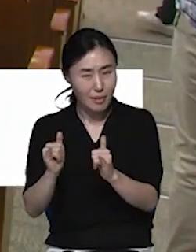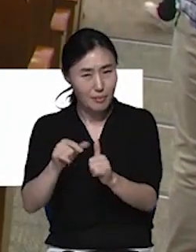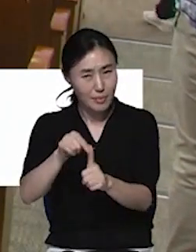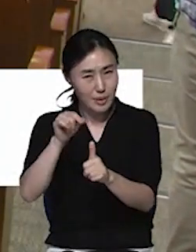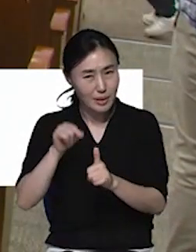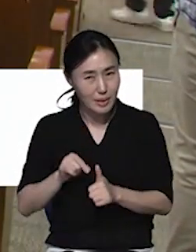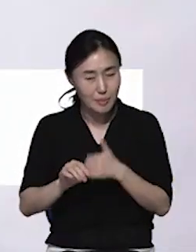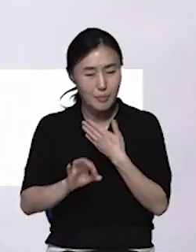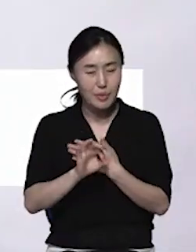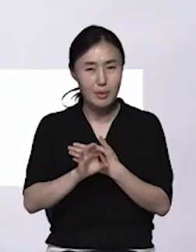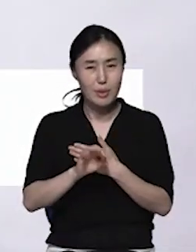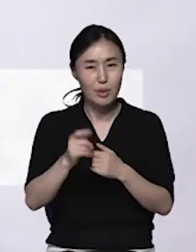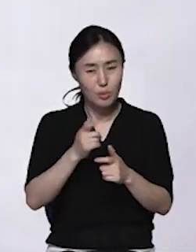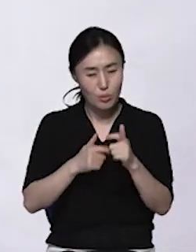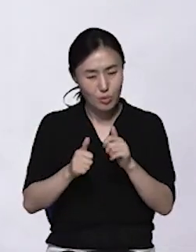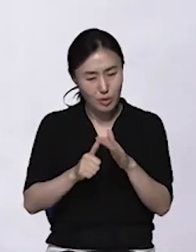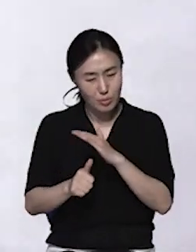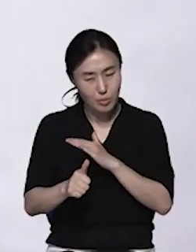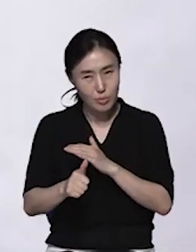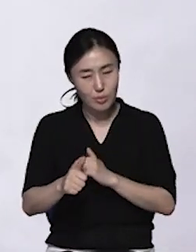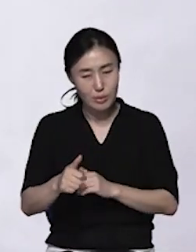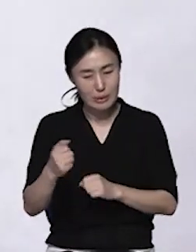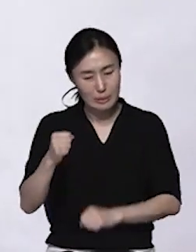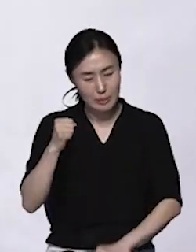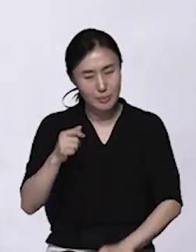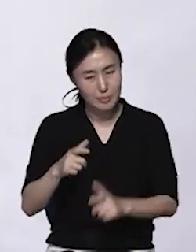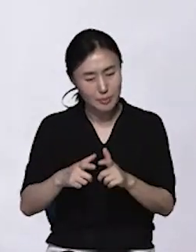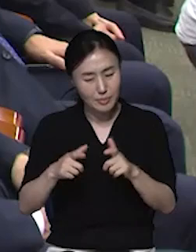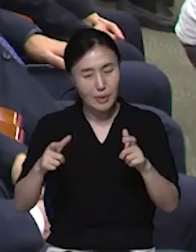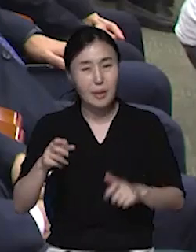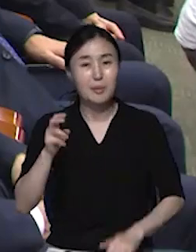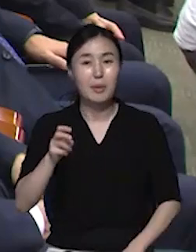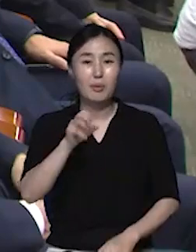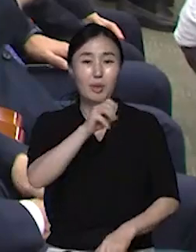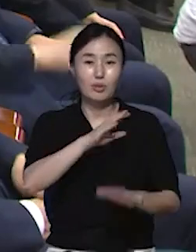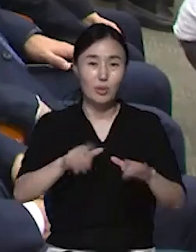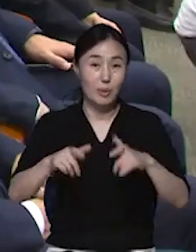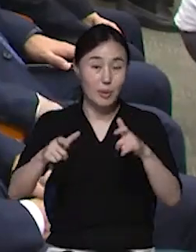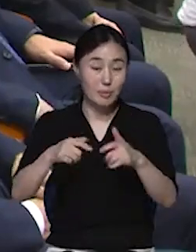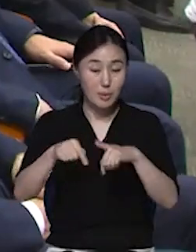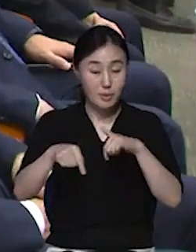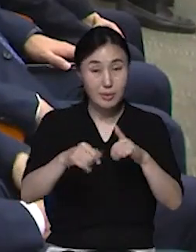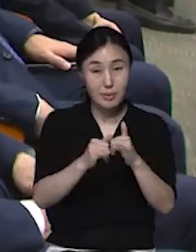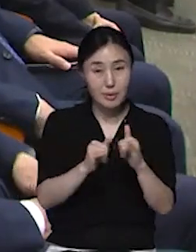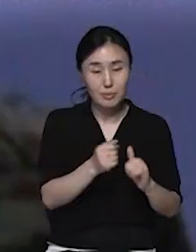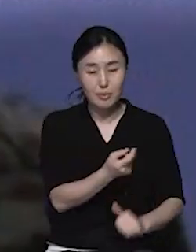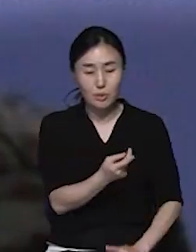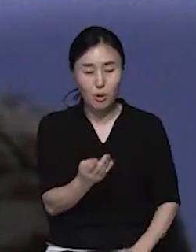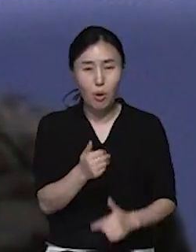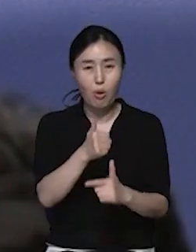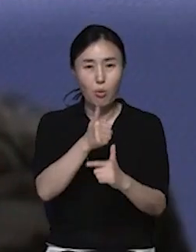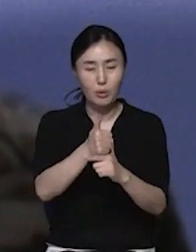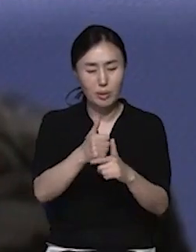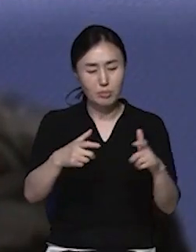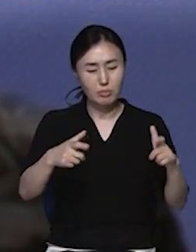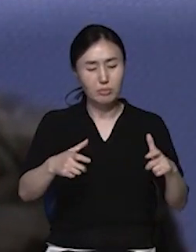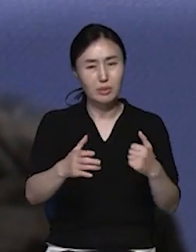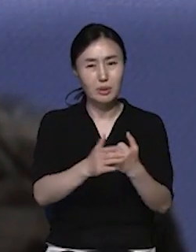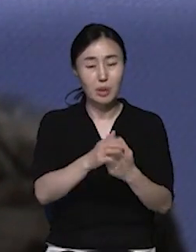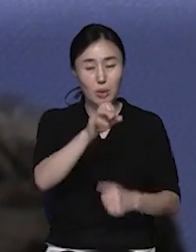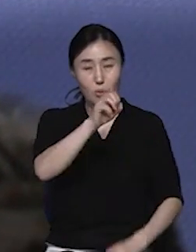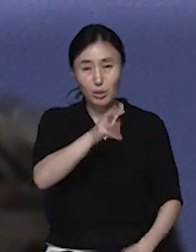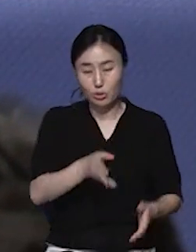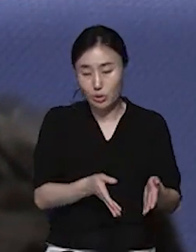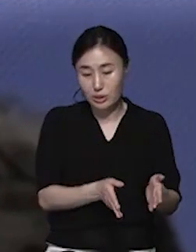중심의 강한 지도부를 꾸리게 되기 때문입니다. 광주 전남 정치권에서는 호남목 자리인 만큼